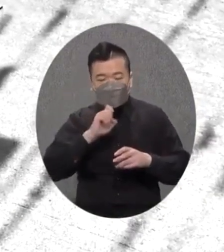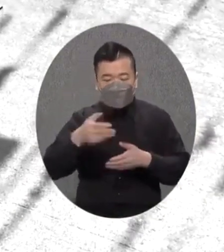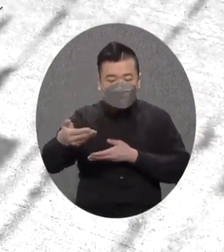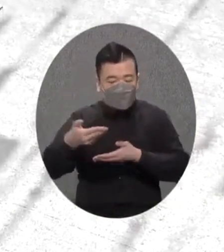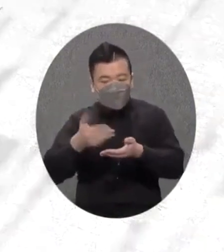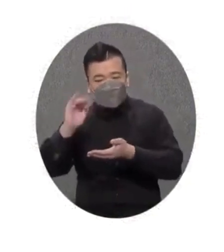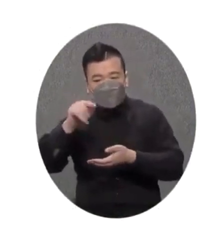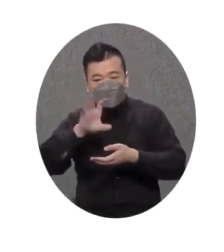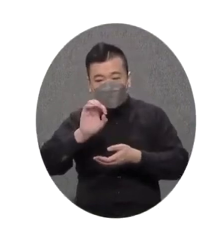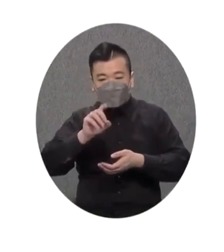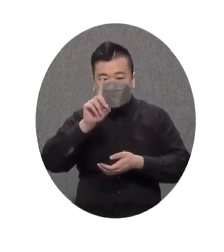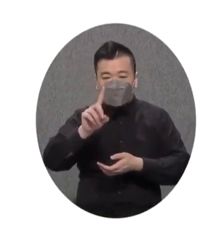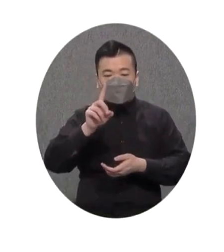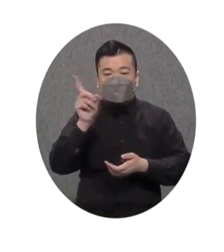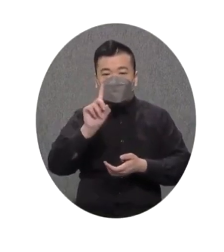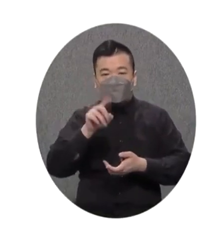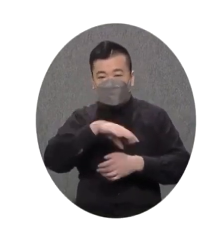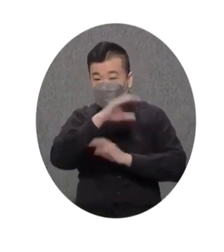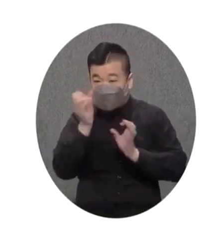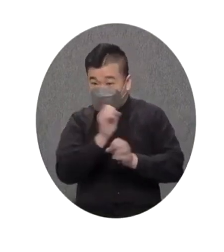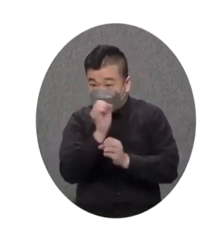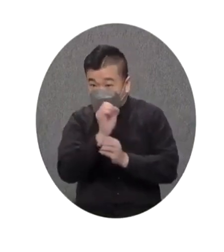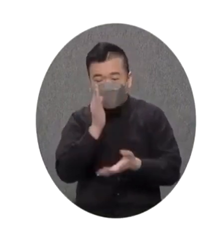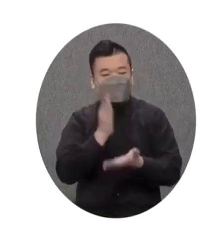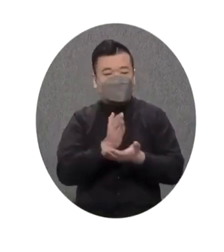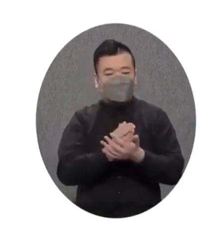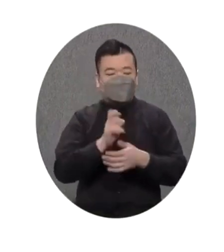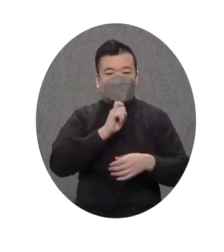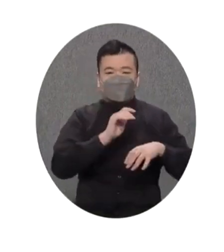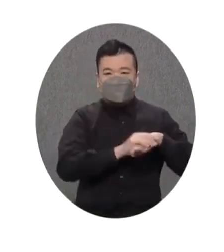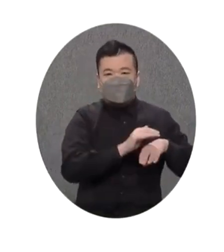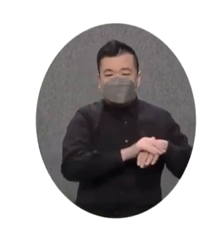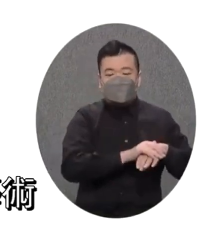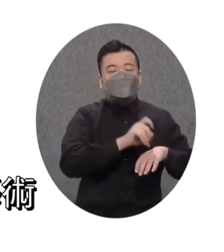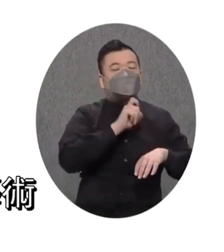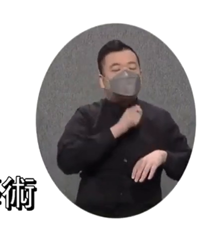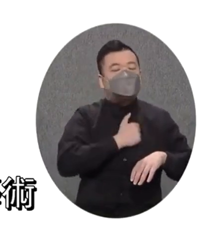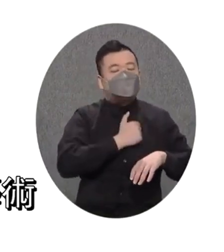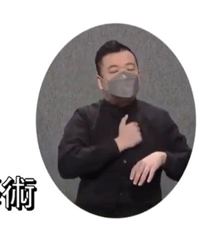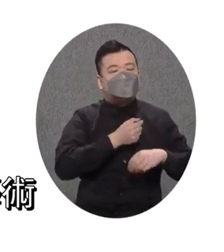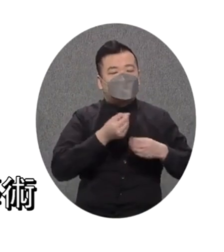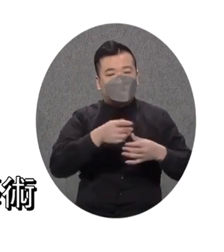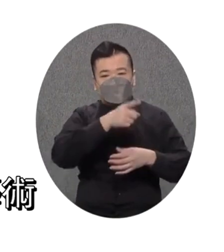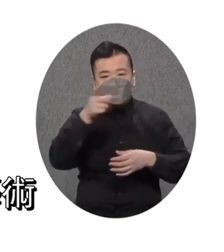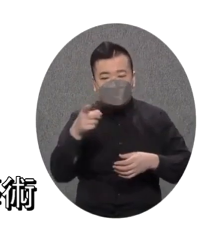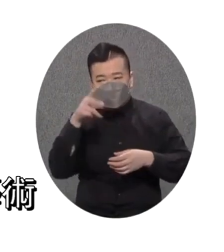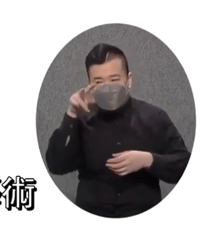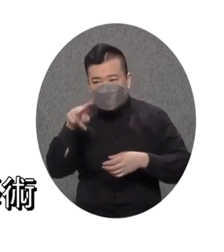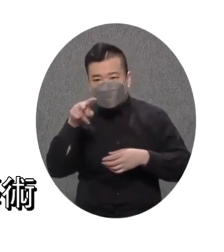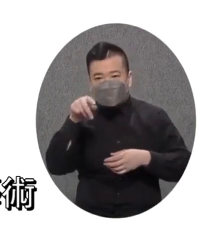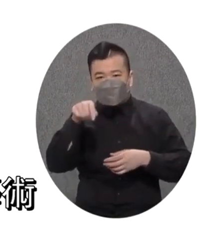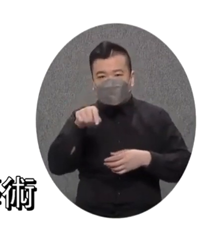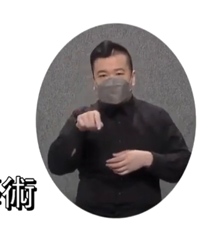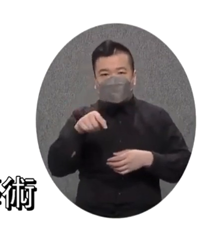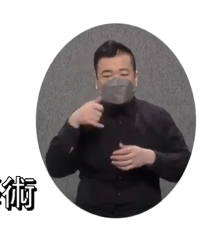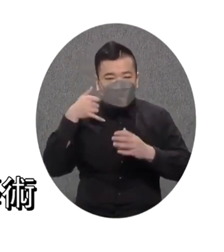即白色其實不是說什麼都沒有，白色其實是留了一個位置，讓大家都可以參與在這個設